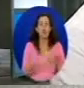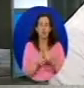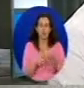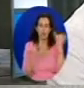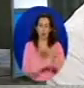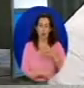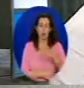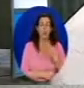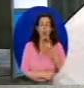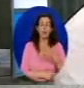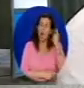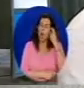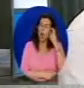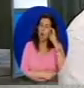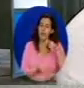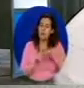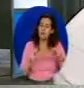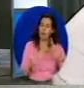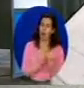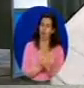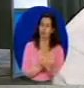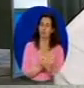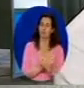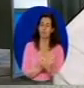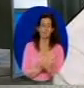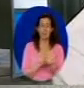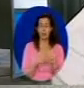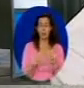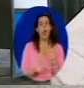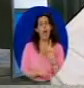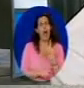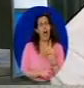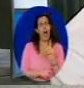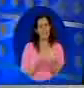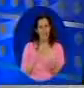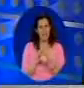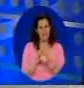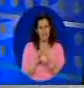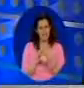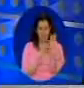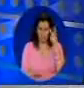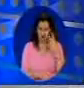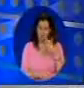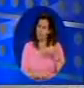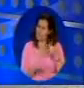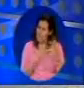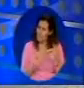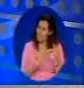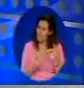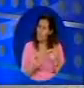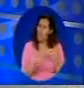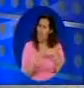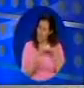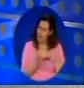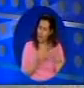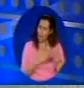שוב. הוא מחייב אותך לחשוב על מצב אלטרנטיבי. בניגוד לשאר הרגשות. אז את הטיפ אליי הבנתי. אתה אומר, זה בסדר, אני יכול להמשיך